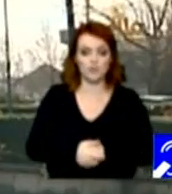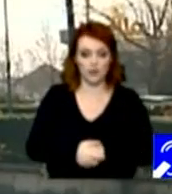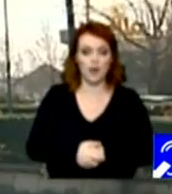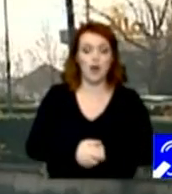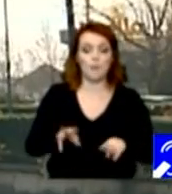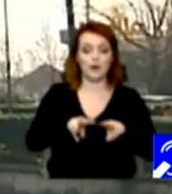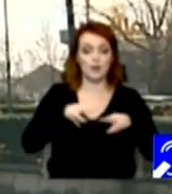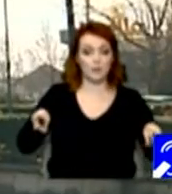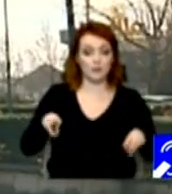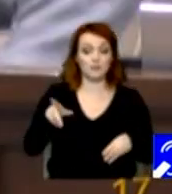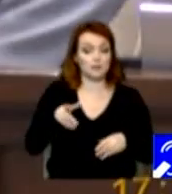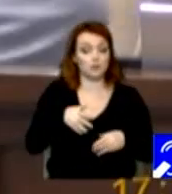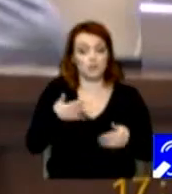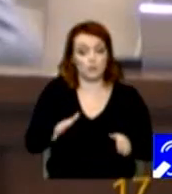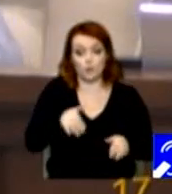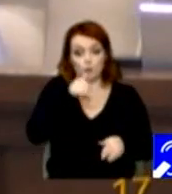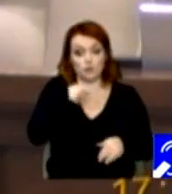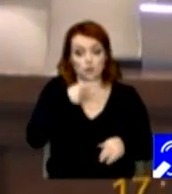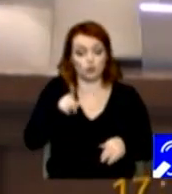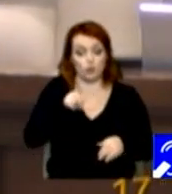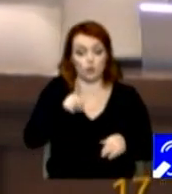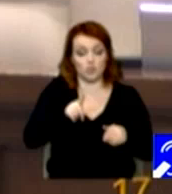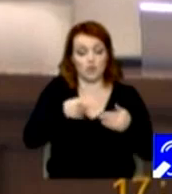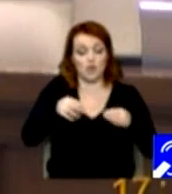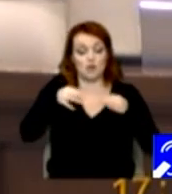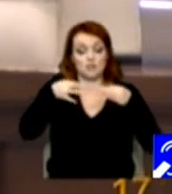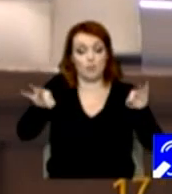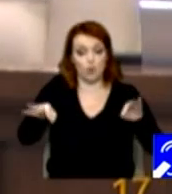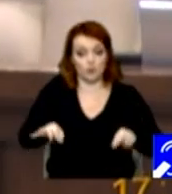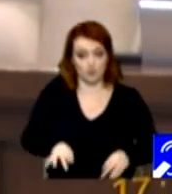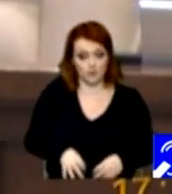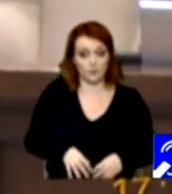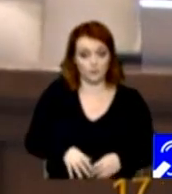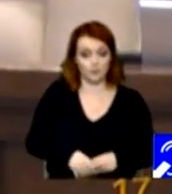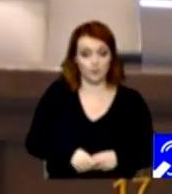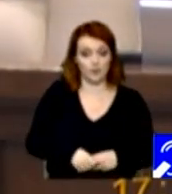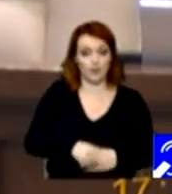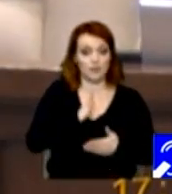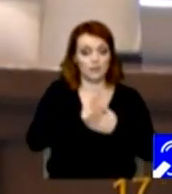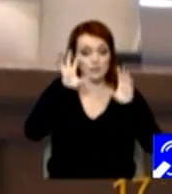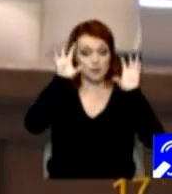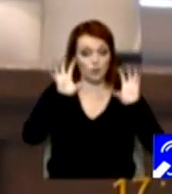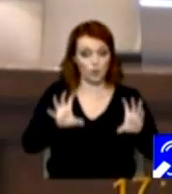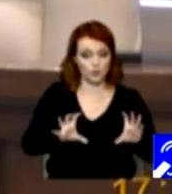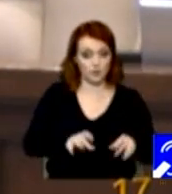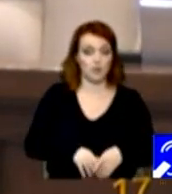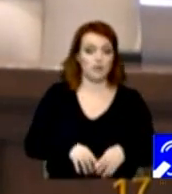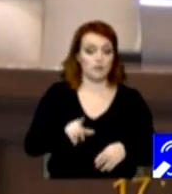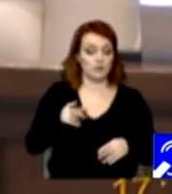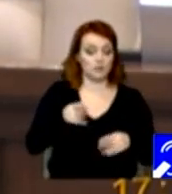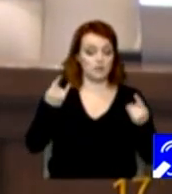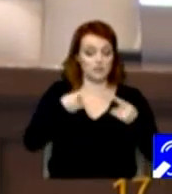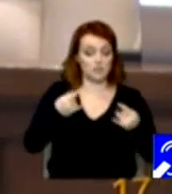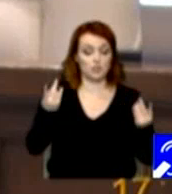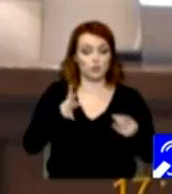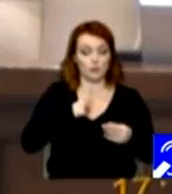Libertății presei acordul de asociere meu este atât de 131 care prevede Independența nas media